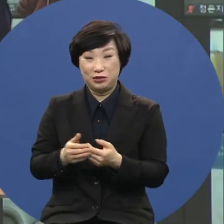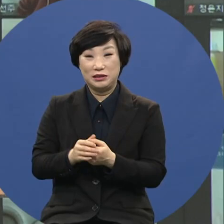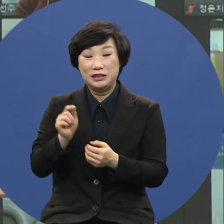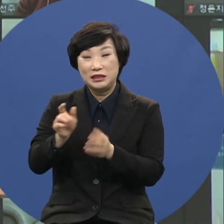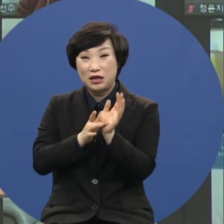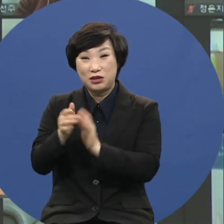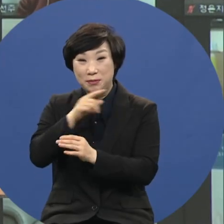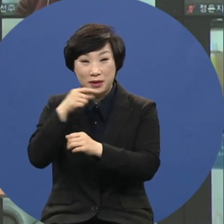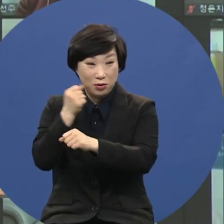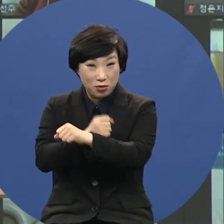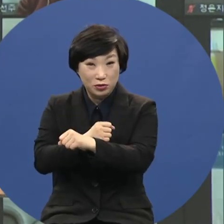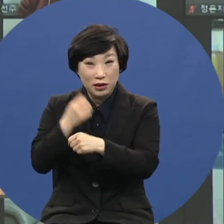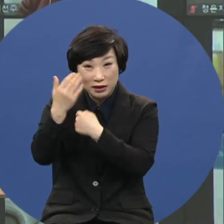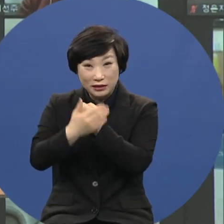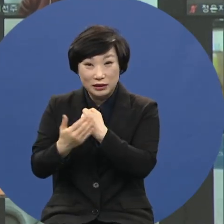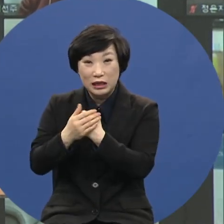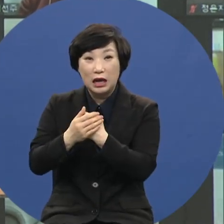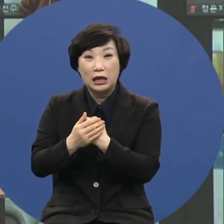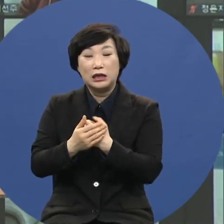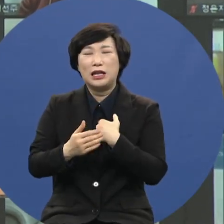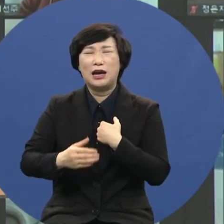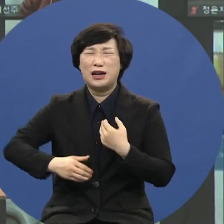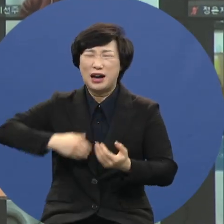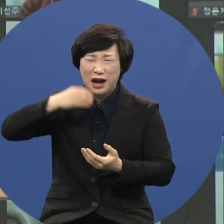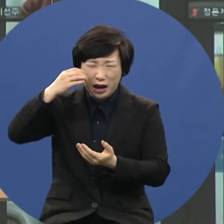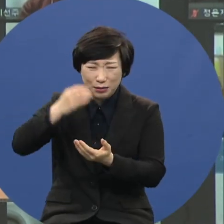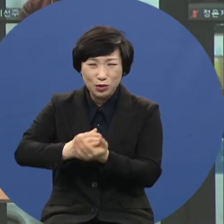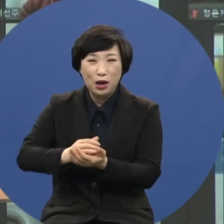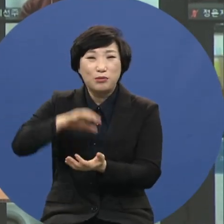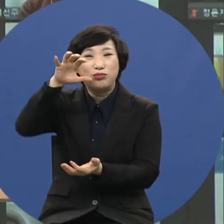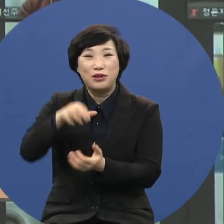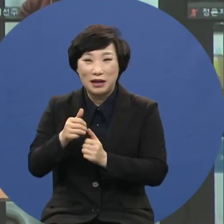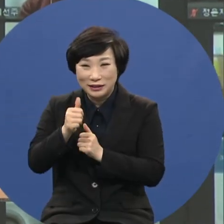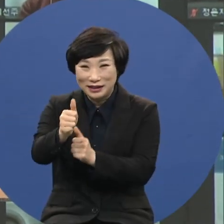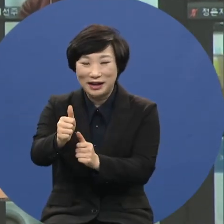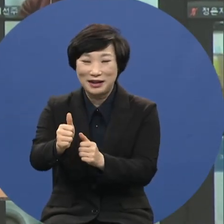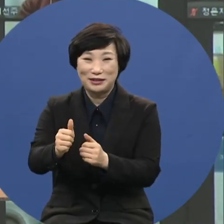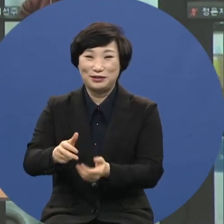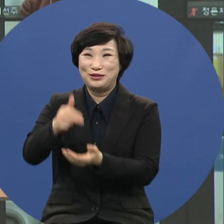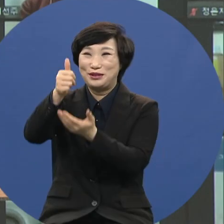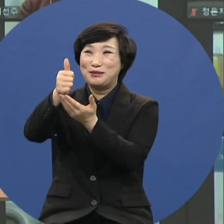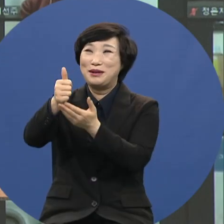피의 공로의 은혜 얼마나 감동되느냐에